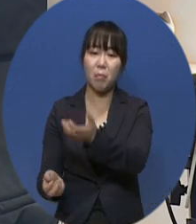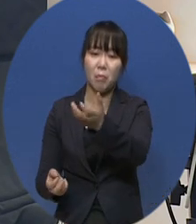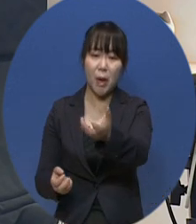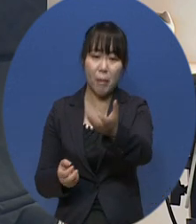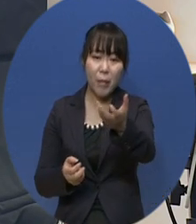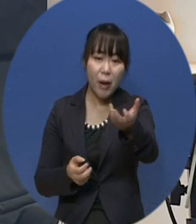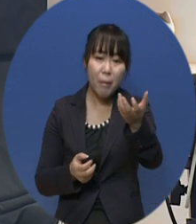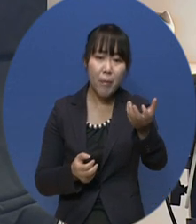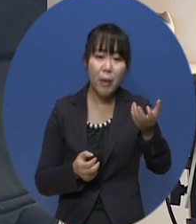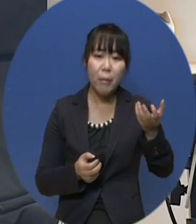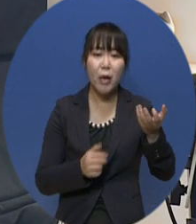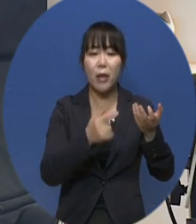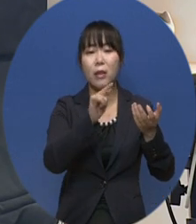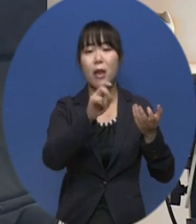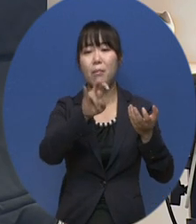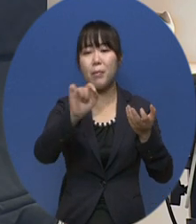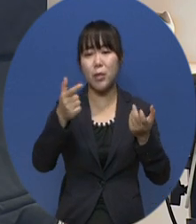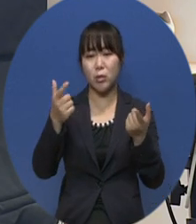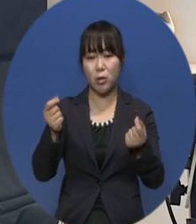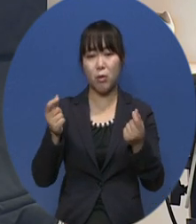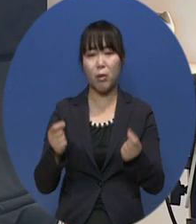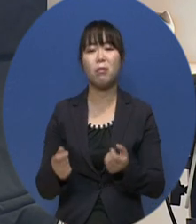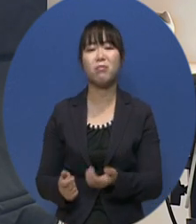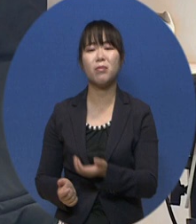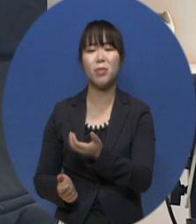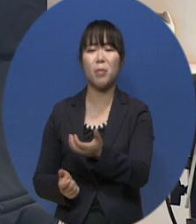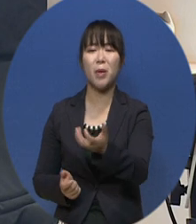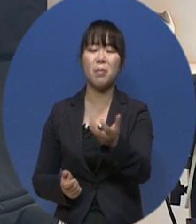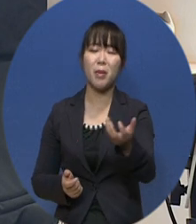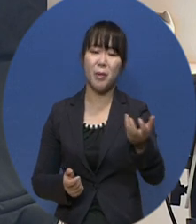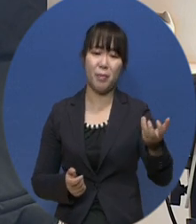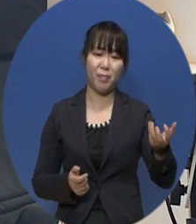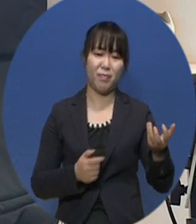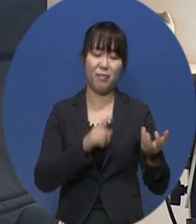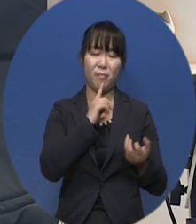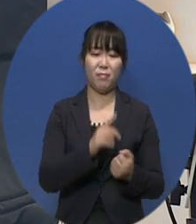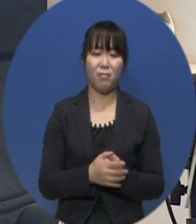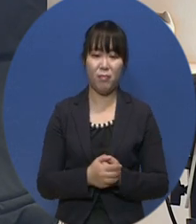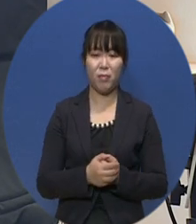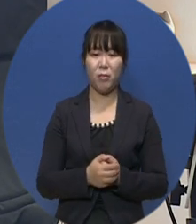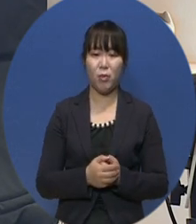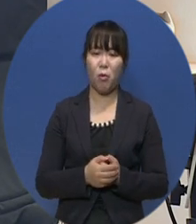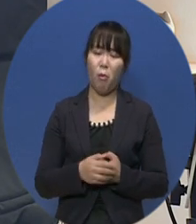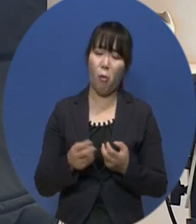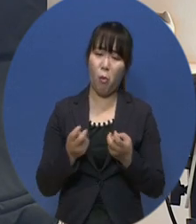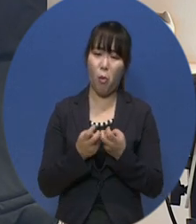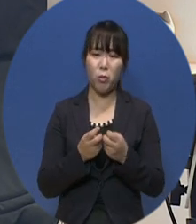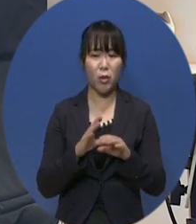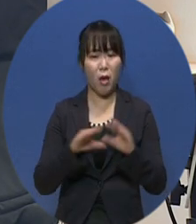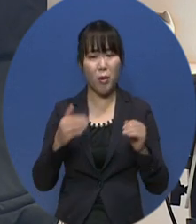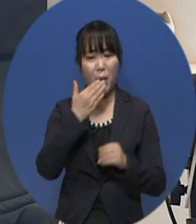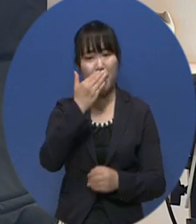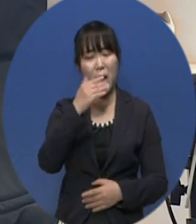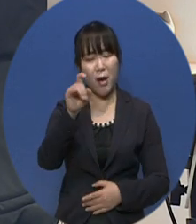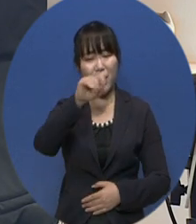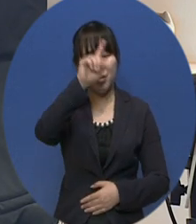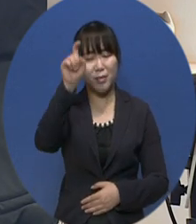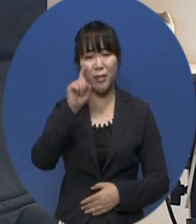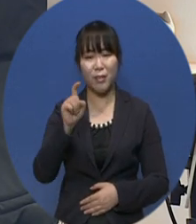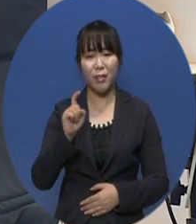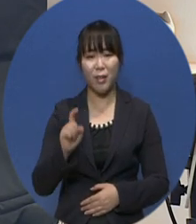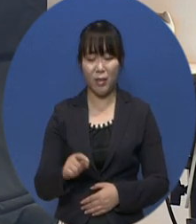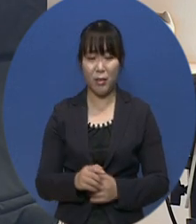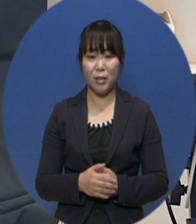이제 난민과 같이 재활 난민처럼 돌아다니게 아. 되는 상황인데요. 그러면 이걸 어떻게 과연 해결을 해야 되냐 하는 거죠. 네.